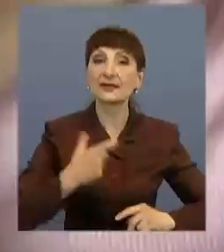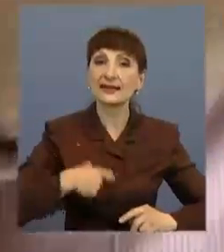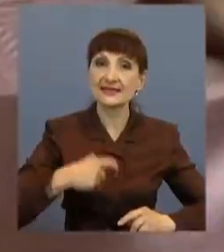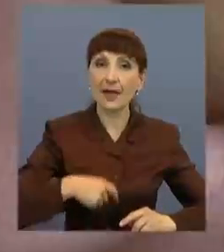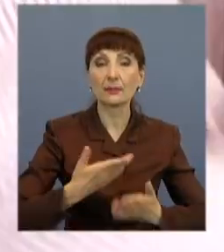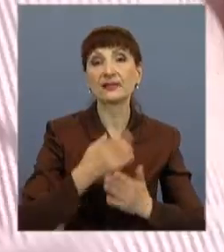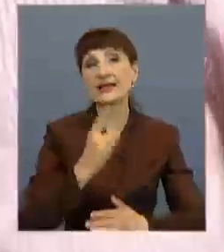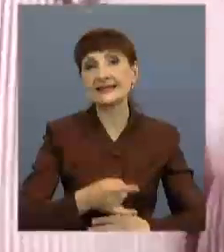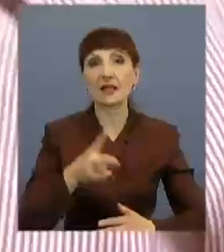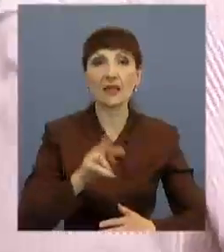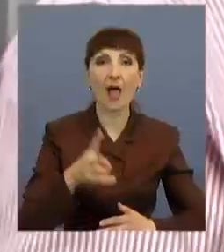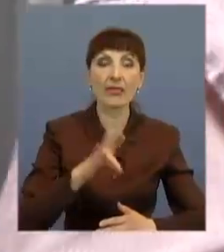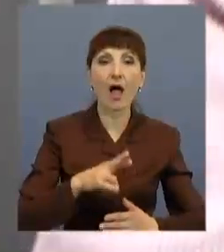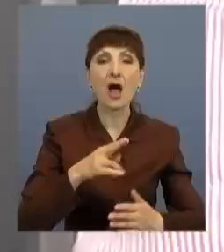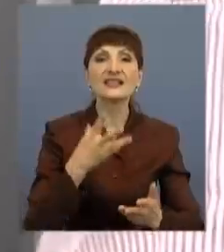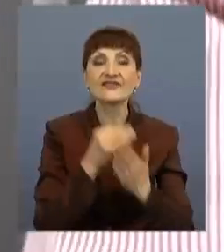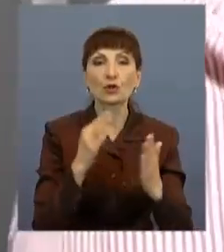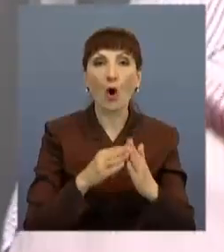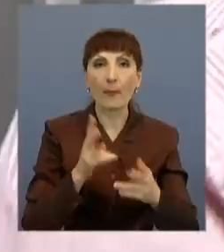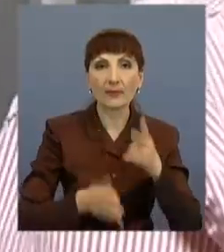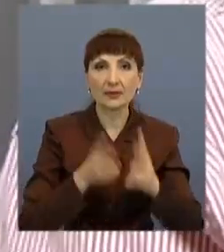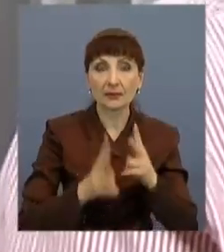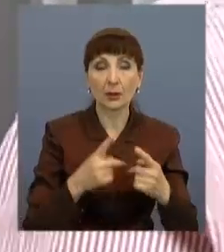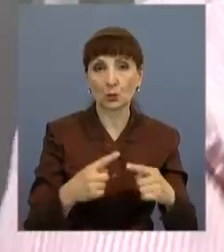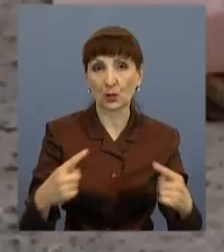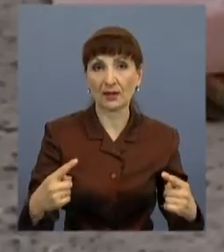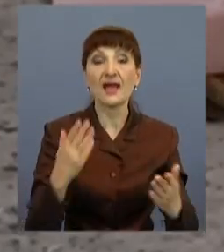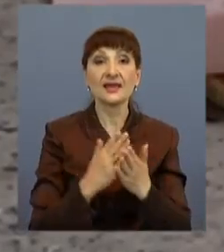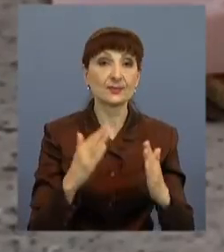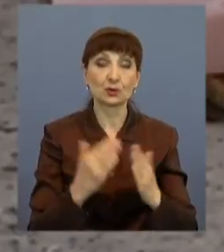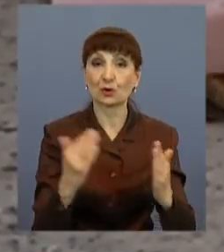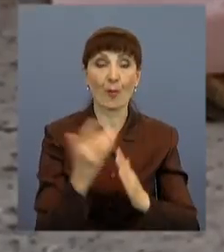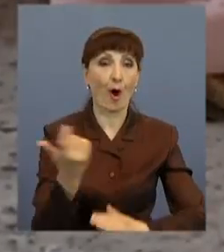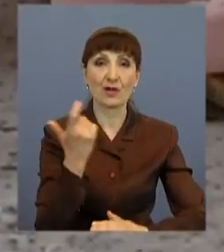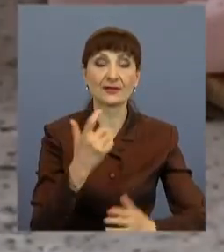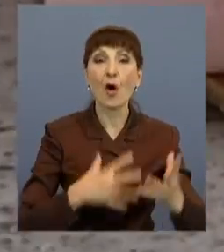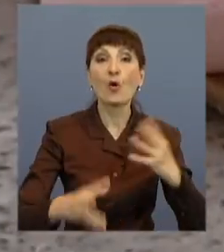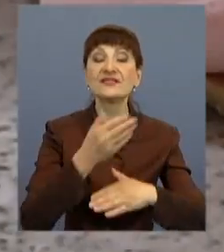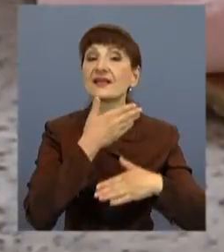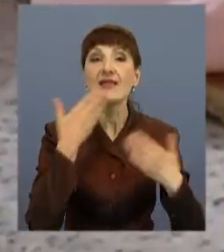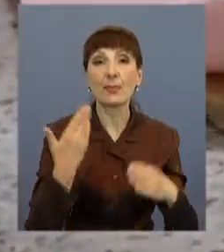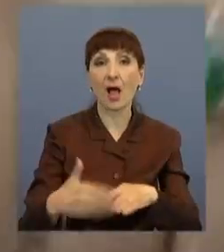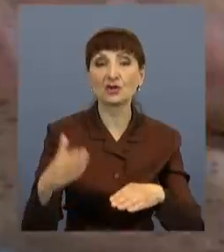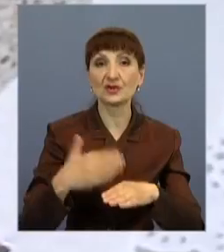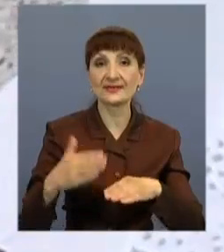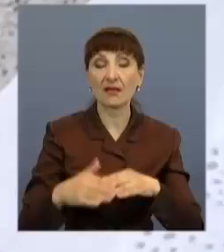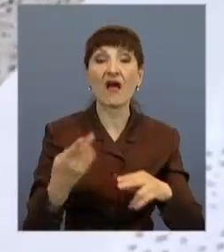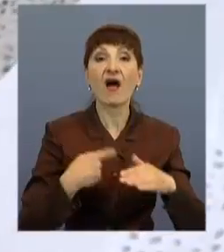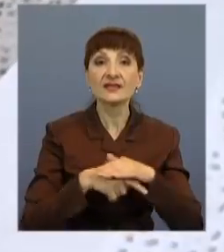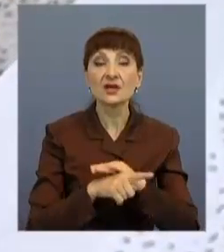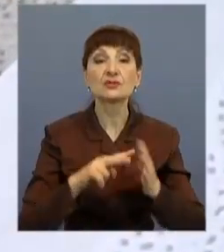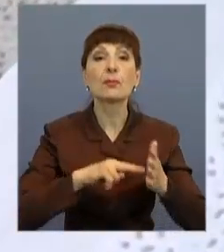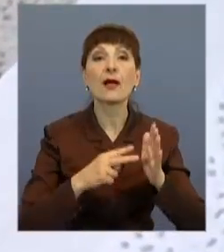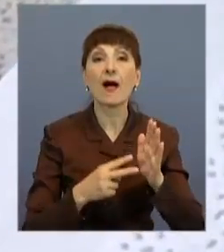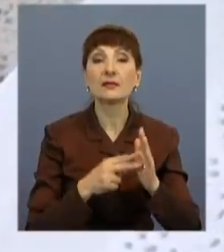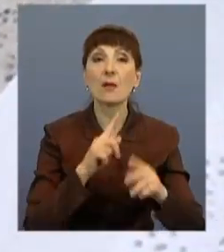примеру, таксисты, нянечки, кондитеры на дому и другие рукодельницы. Есть и просто домохозяйки. У всех не было соцотчислений, а это значит, рассчитывать